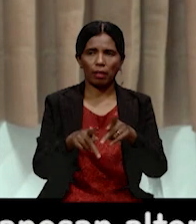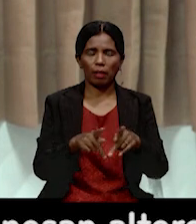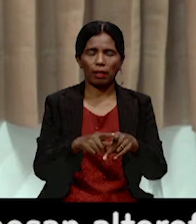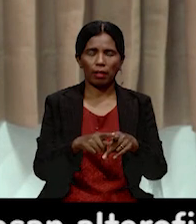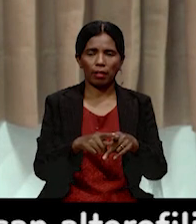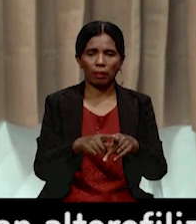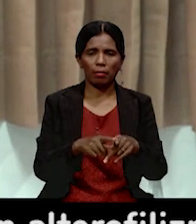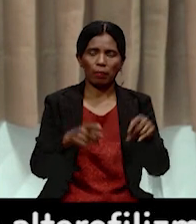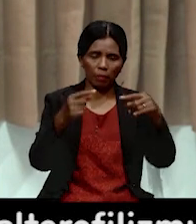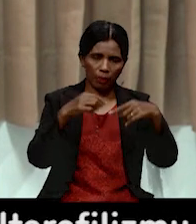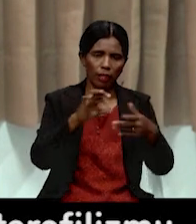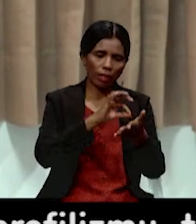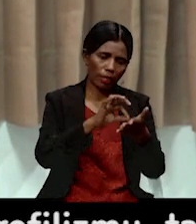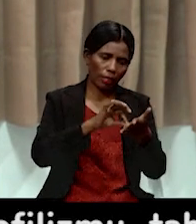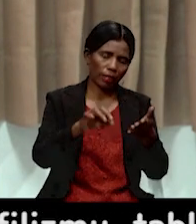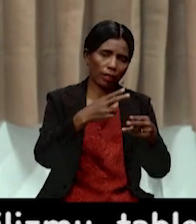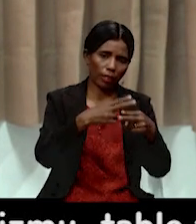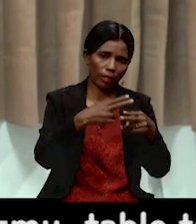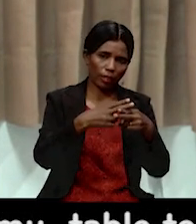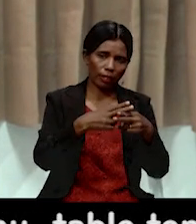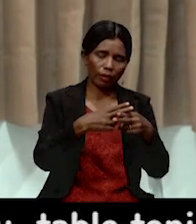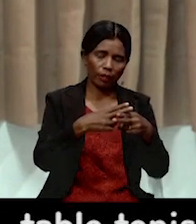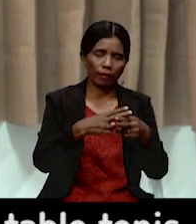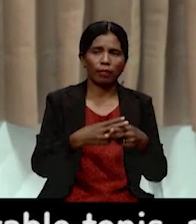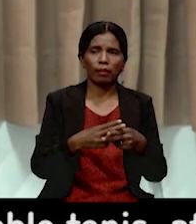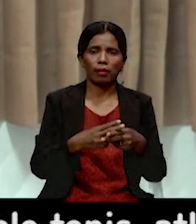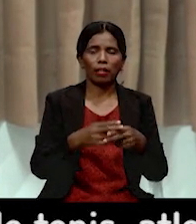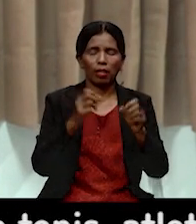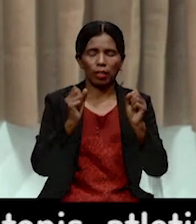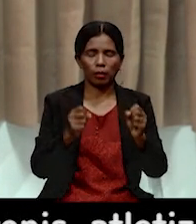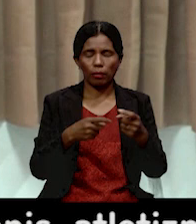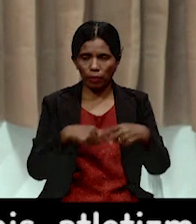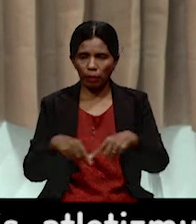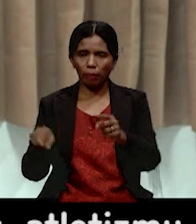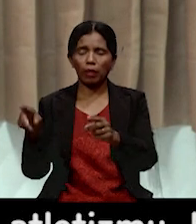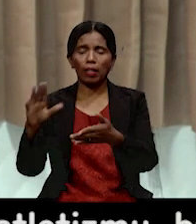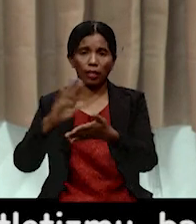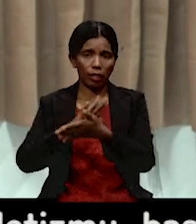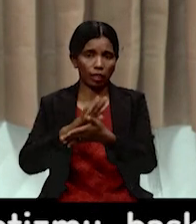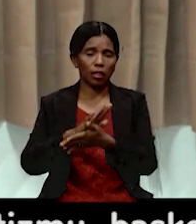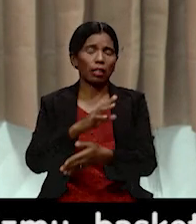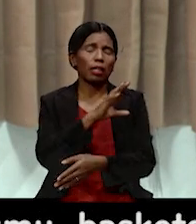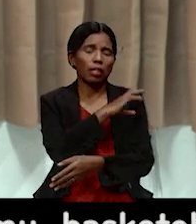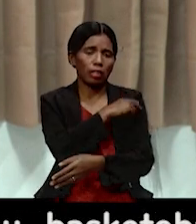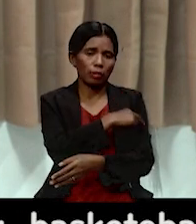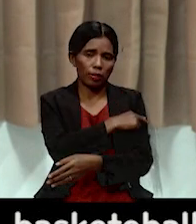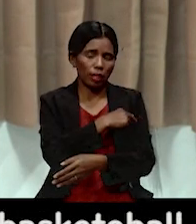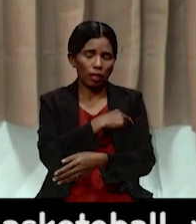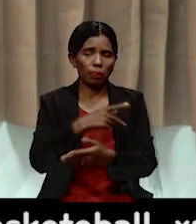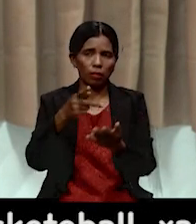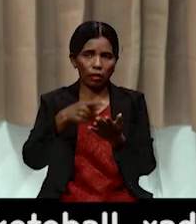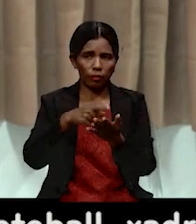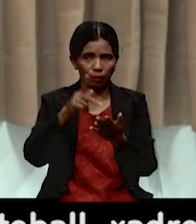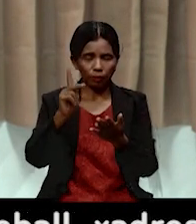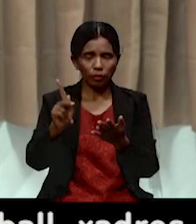formulario ba trata atestado mediku mai selu prensi